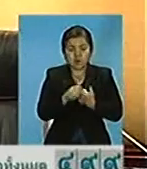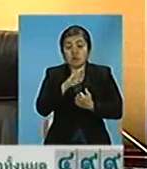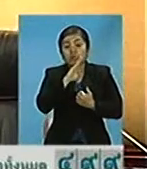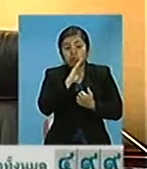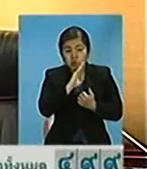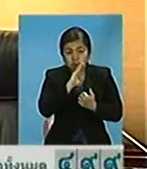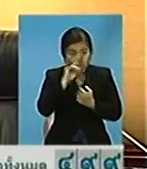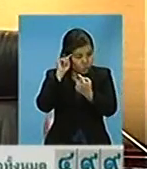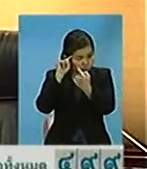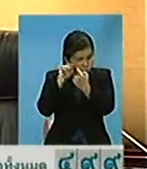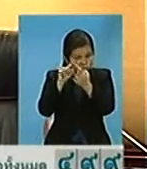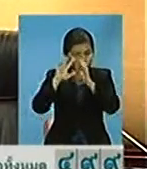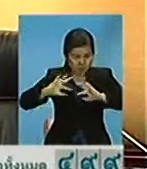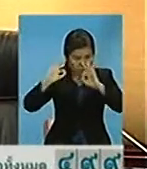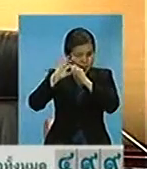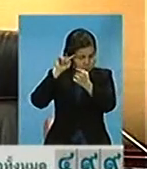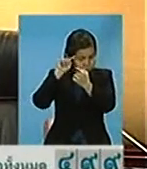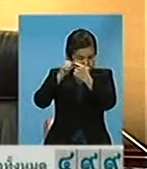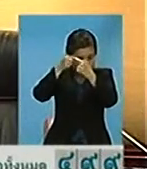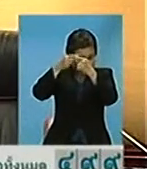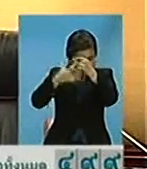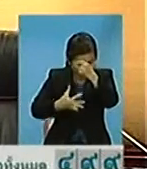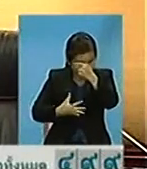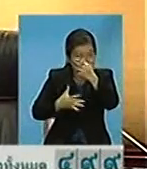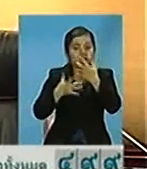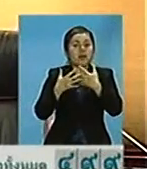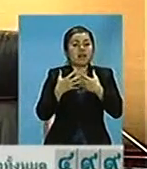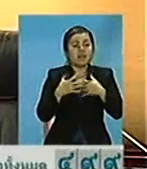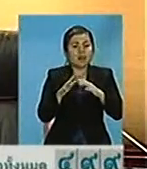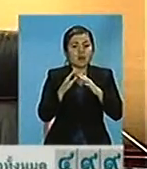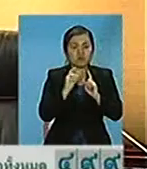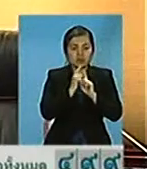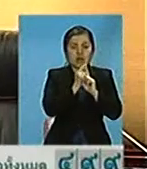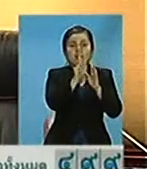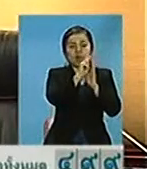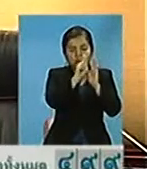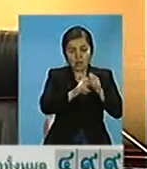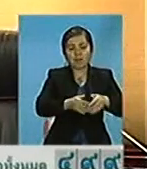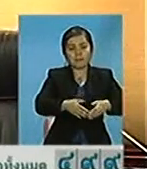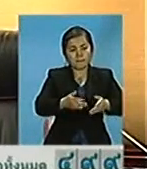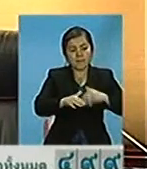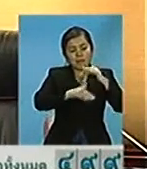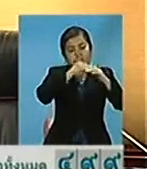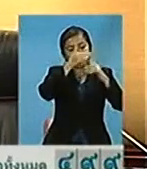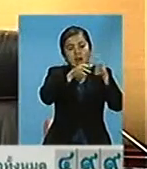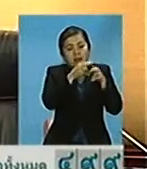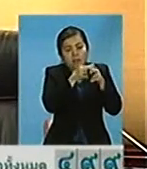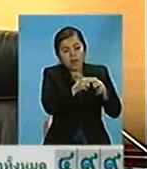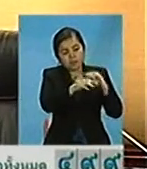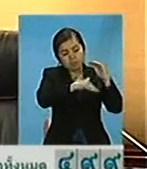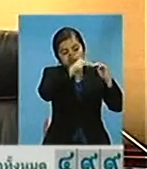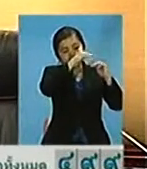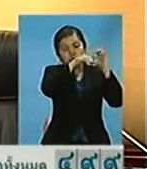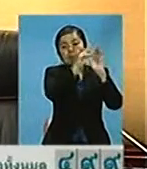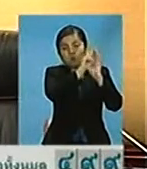เอาตัววัตถุประสงค์หลักๆเขียนไว้อย่างนี้แล้วปล่อยให้กฎหมายมันพัฒนาของมันไป มันมีจะมีการเปลี่ยนแปลงอย่าง